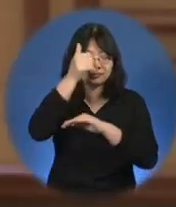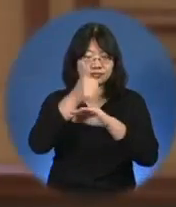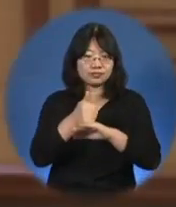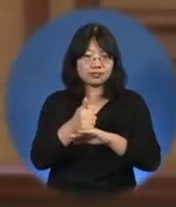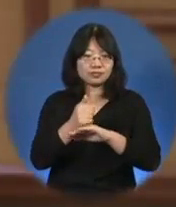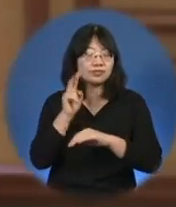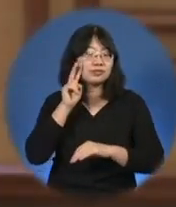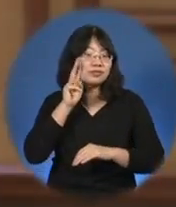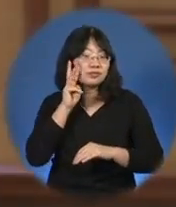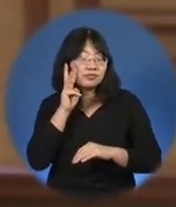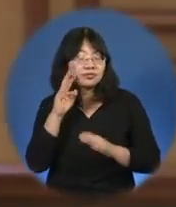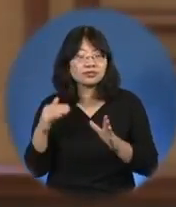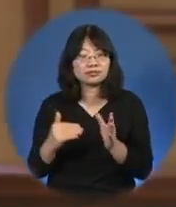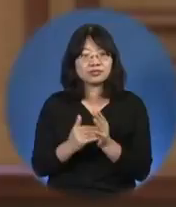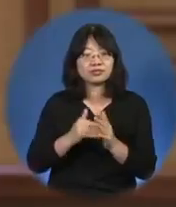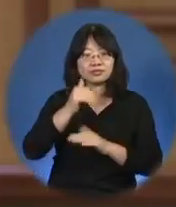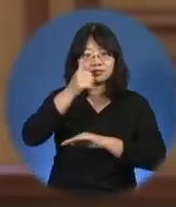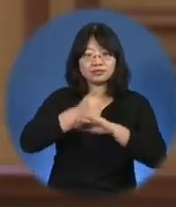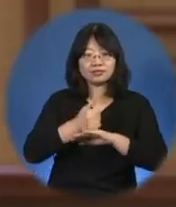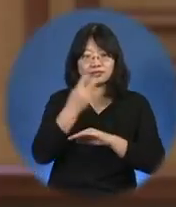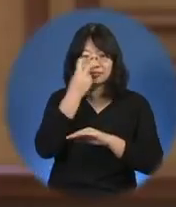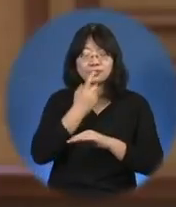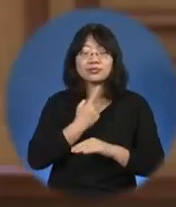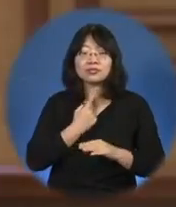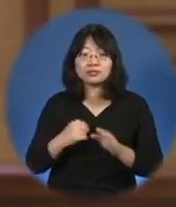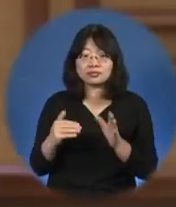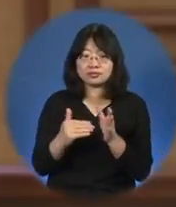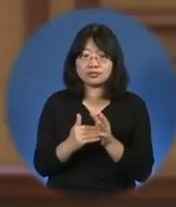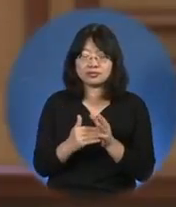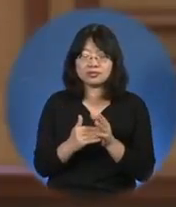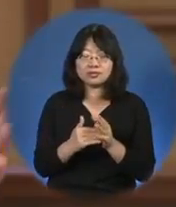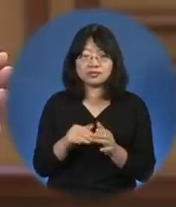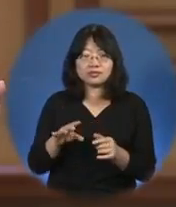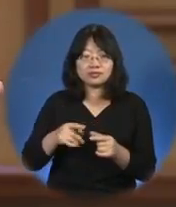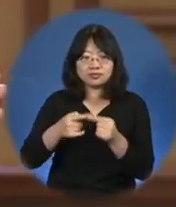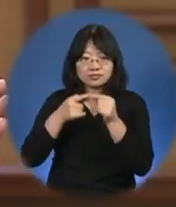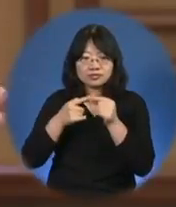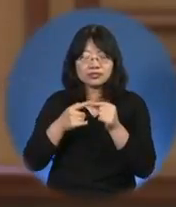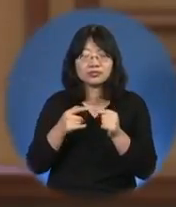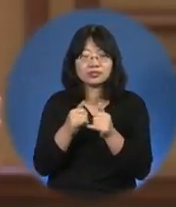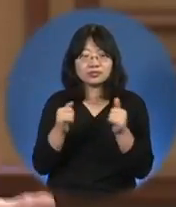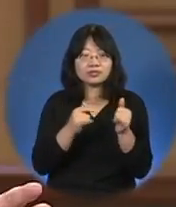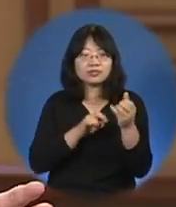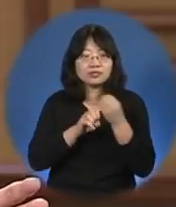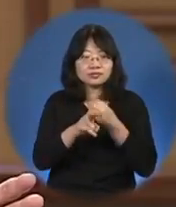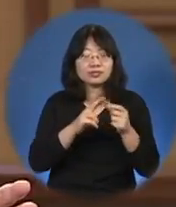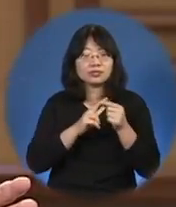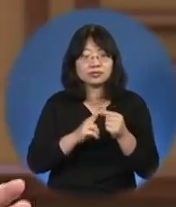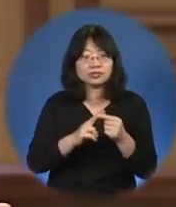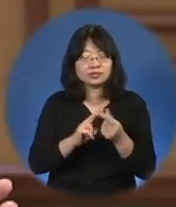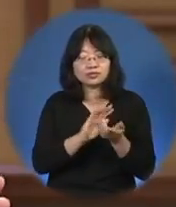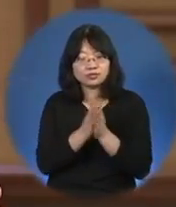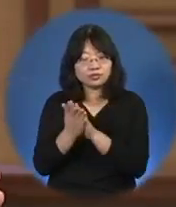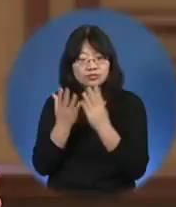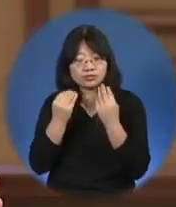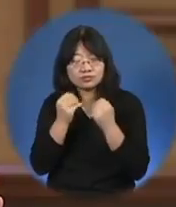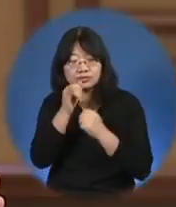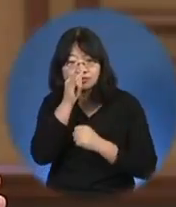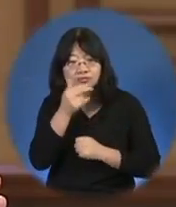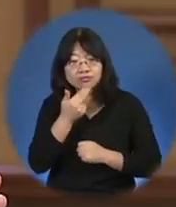마지막 2박 3일을 끝낸 최종 조사를 해봤더니 네. 맨 처음에 이분들이 응답한 거랑 변화가